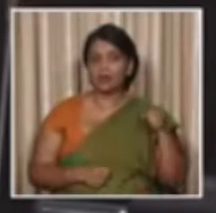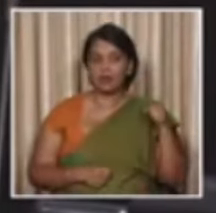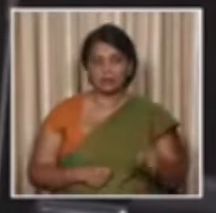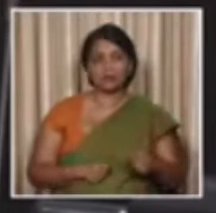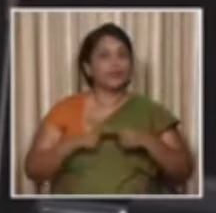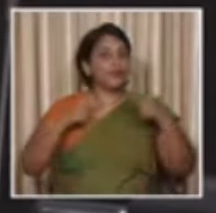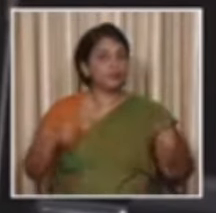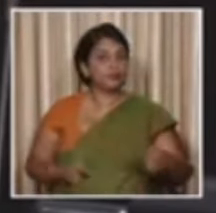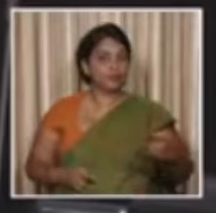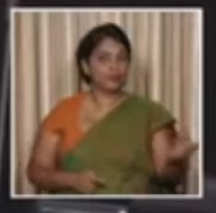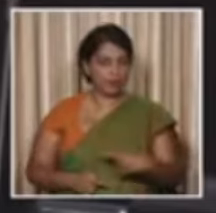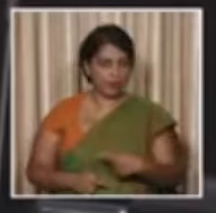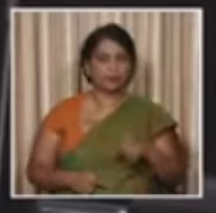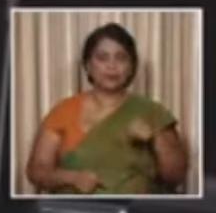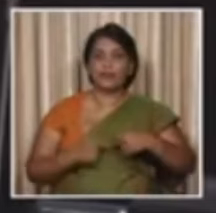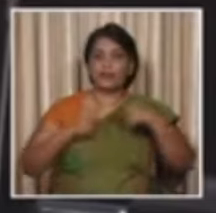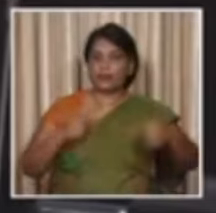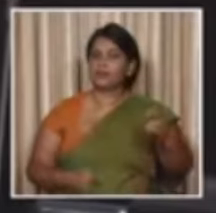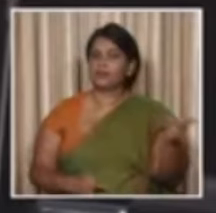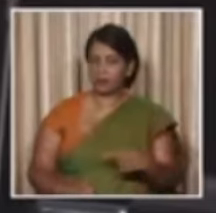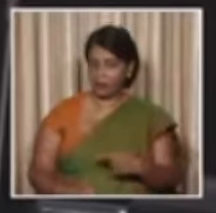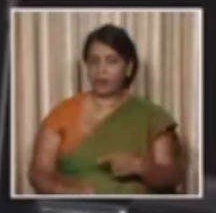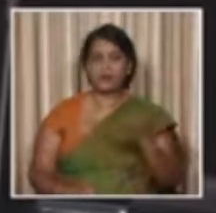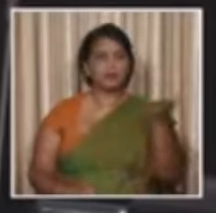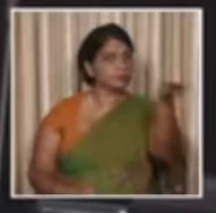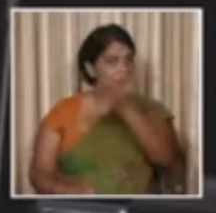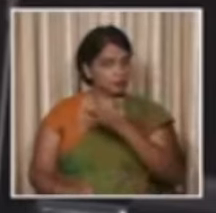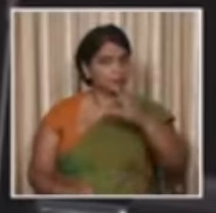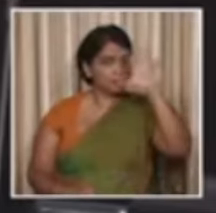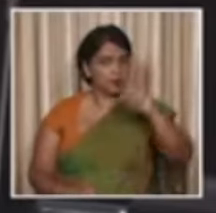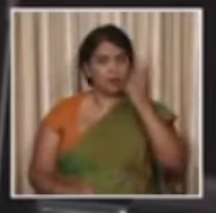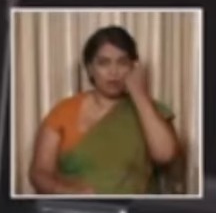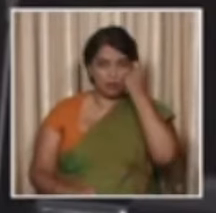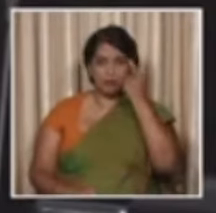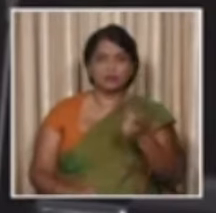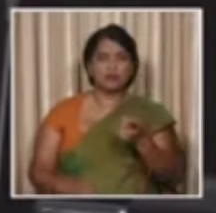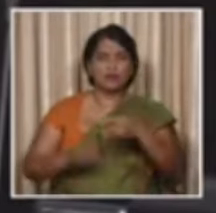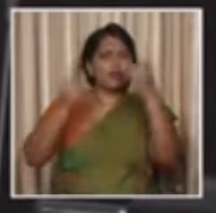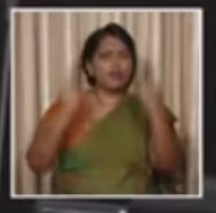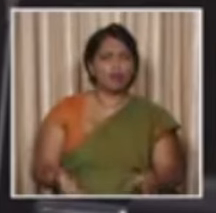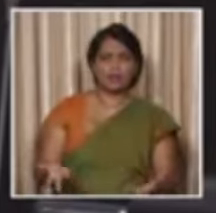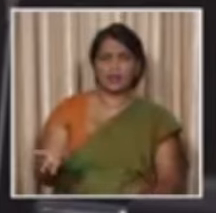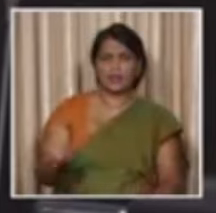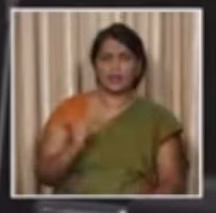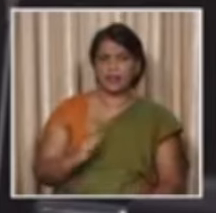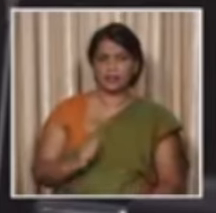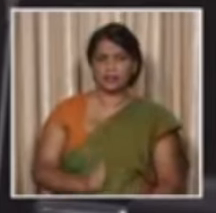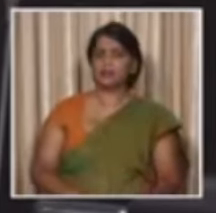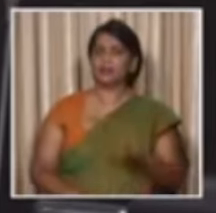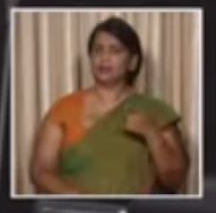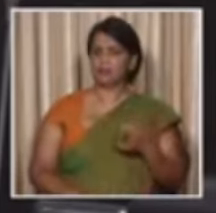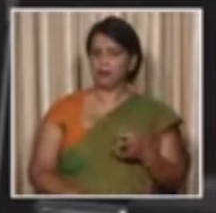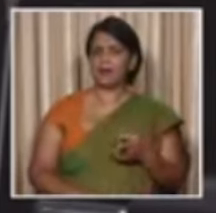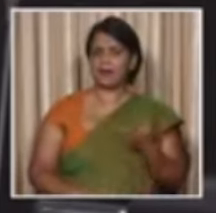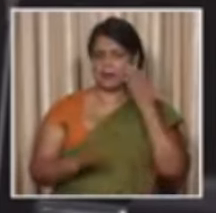අද විපක්ෂයේ දවස. අද විපක්ෂයේ දවස. තමුන්නාන්සලා ගෙනාවු යෝජනාව තමුන්නාන්සලායි කඩකප්පල් කරන්නේ. මේක මේකයි